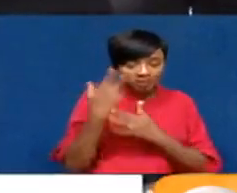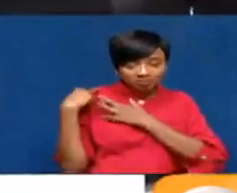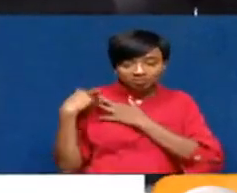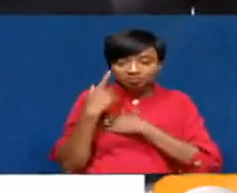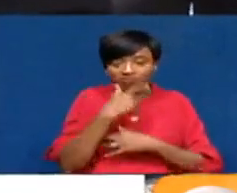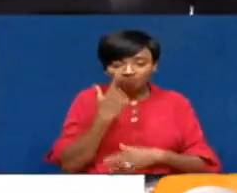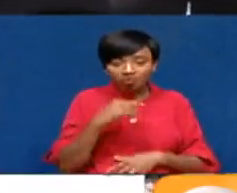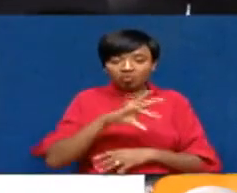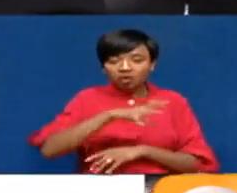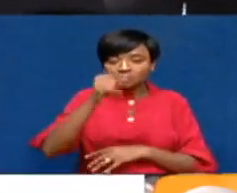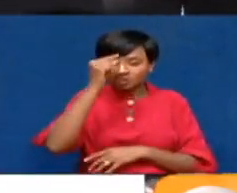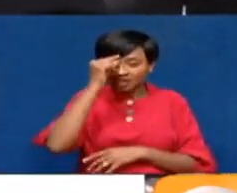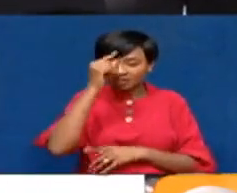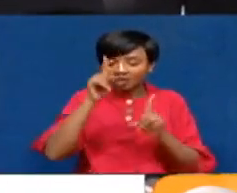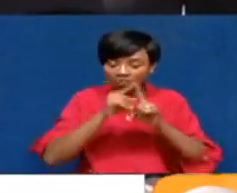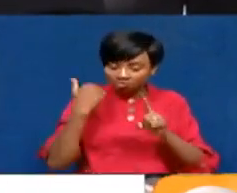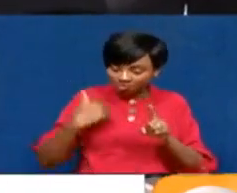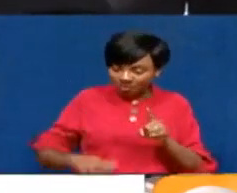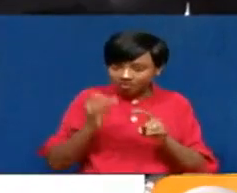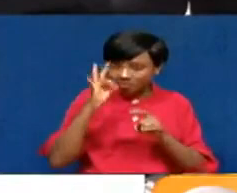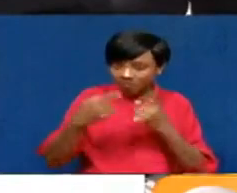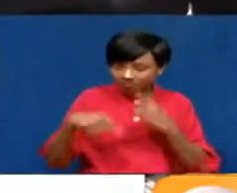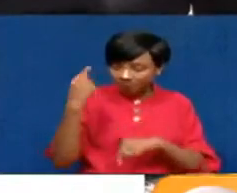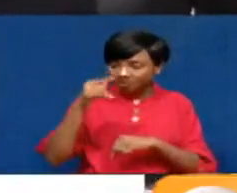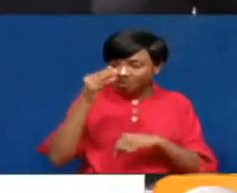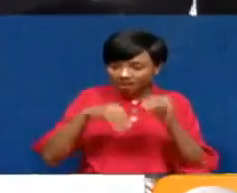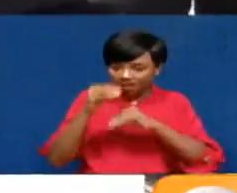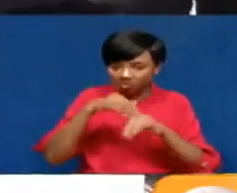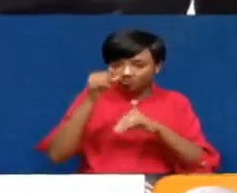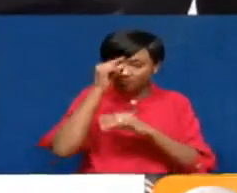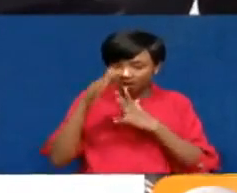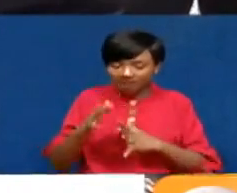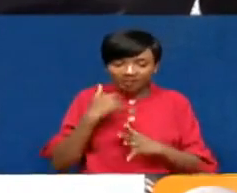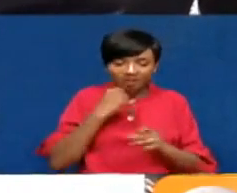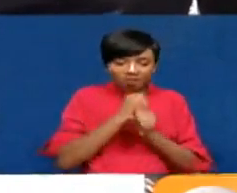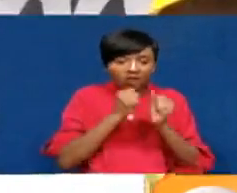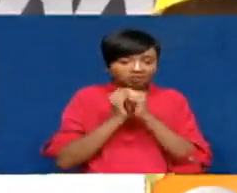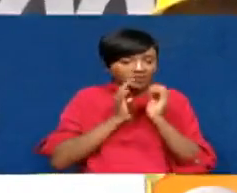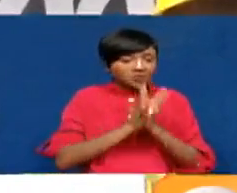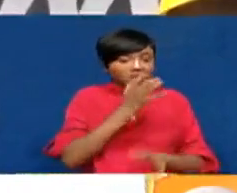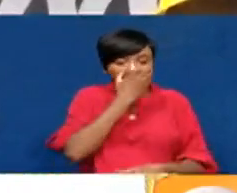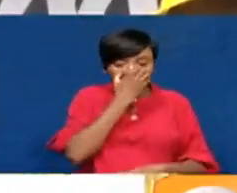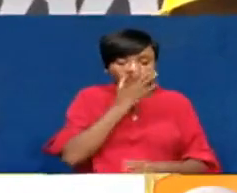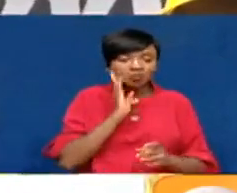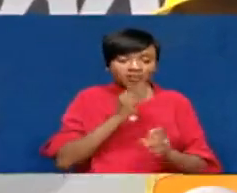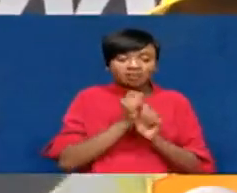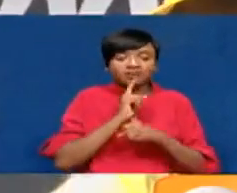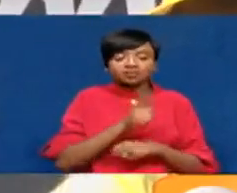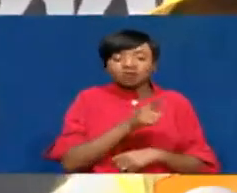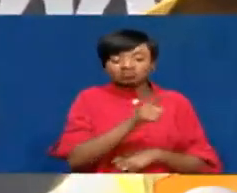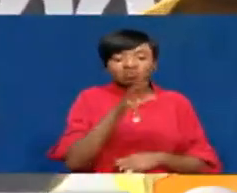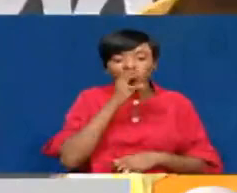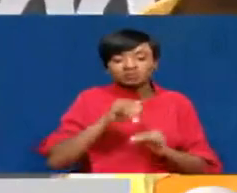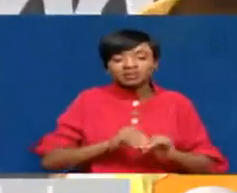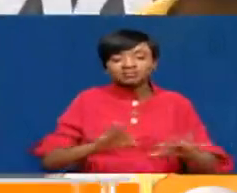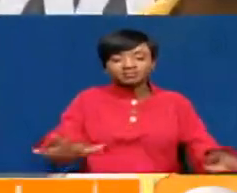governor, tukishikana na President William Ruto, tutaweza kumake sure madamu zimefunguliwa. Munichague niwe